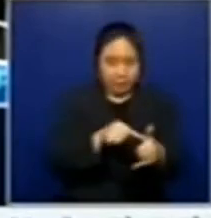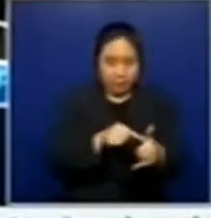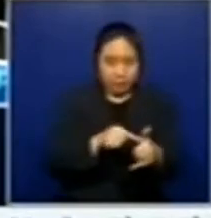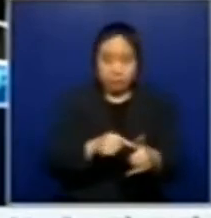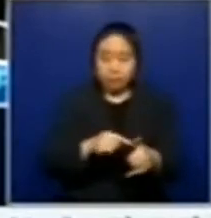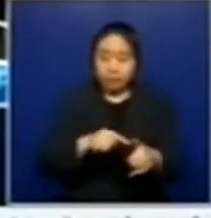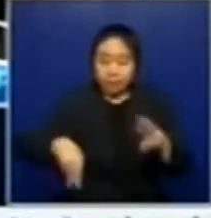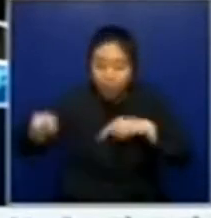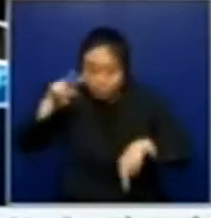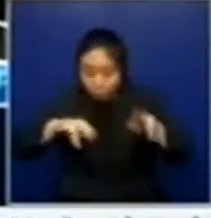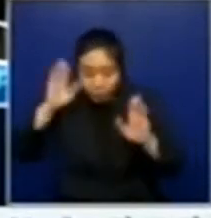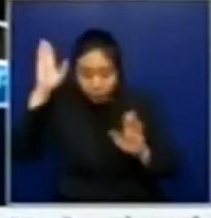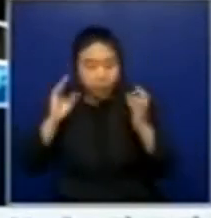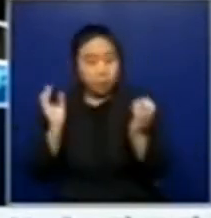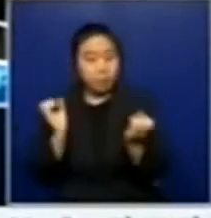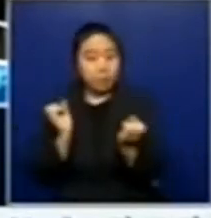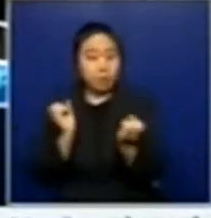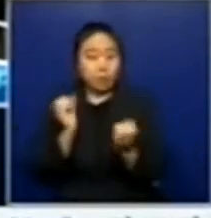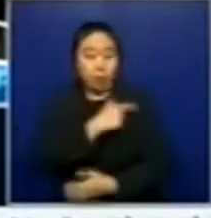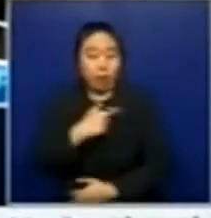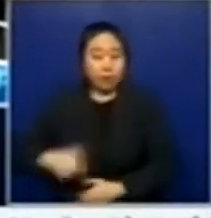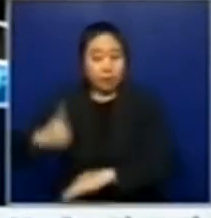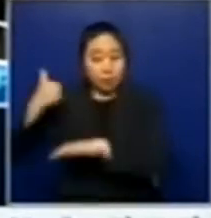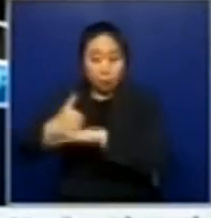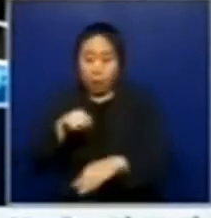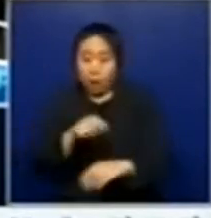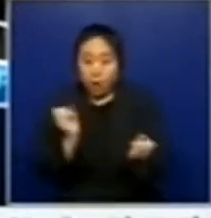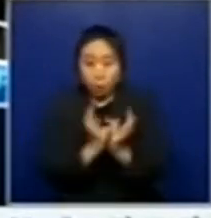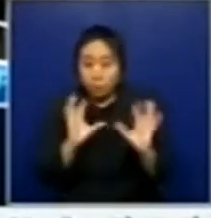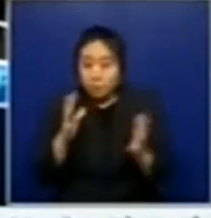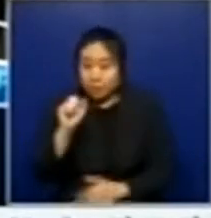บการปกครองระบอบประชาธิปไตยอันมีพระมหากษัตริย์ทรงเป็นประมุขใช่ไหมครับ